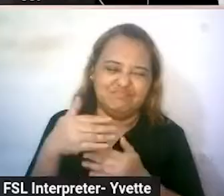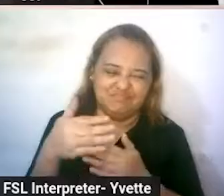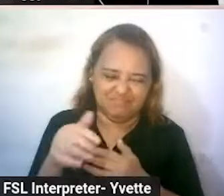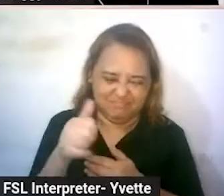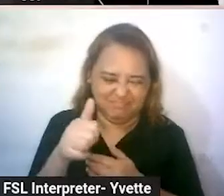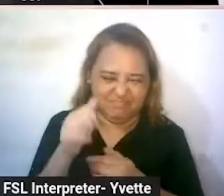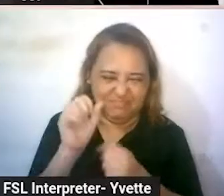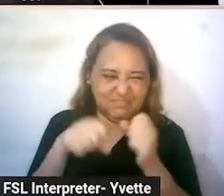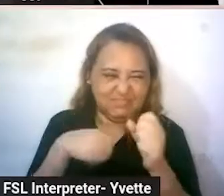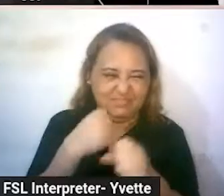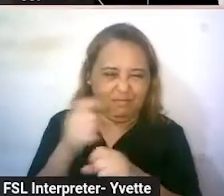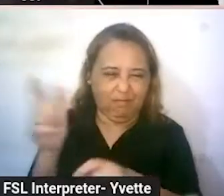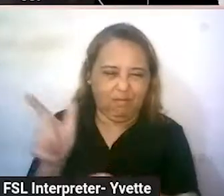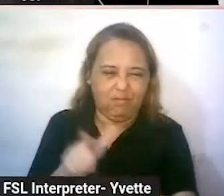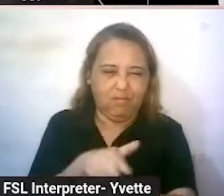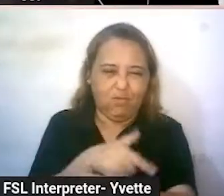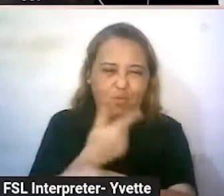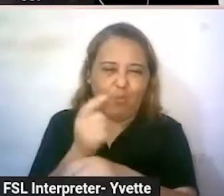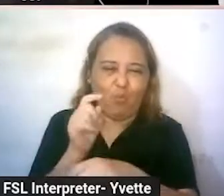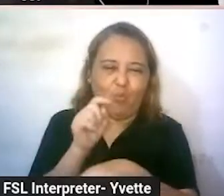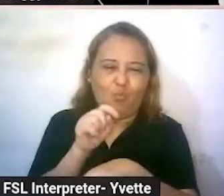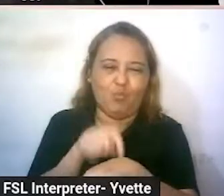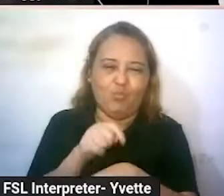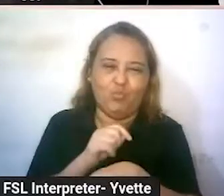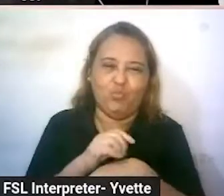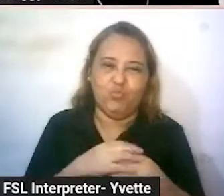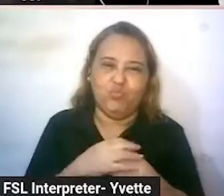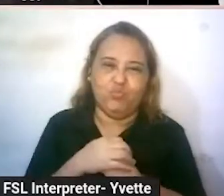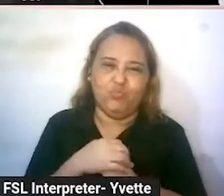years, ang haba nun. Kasi,